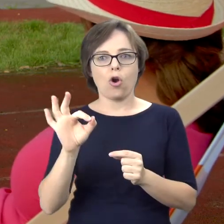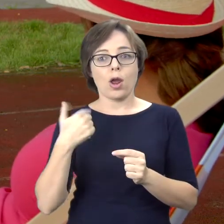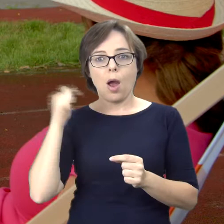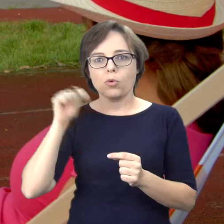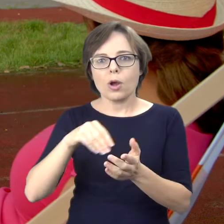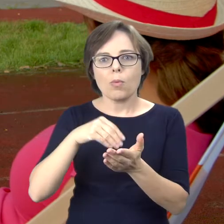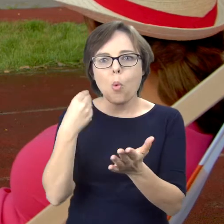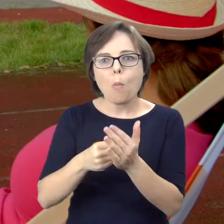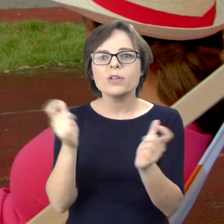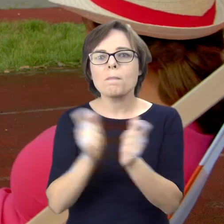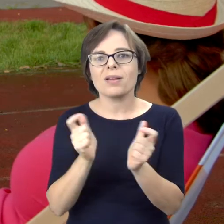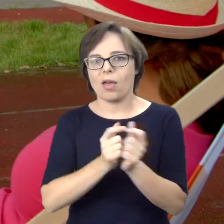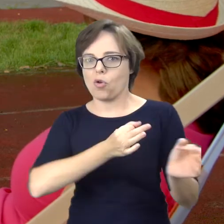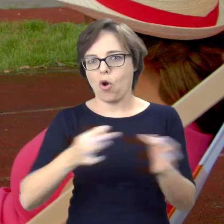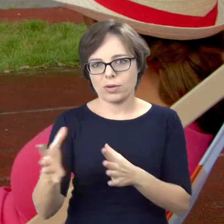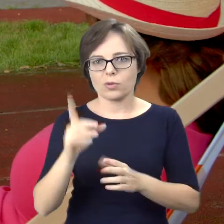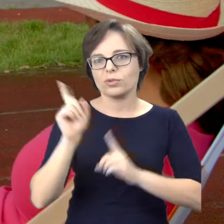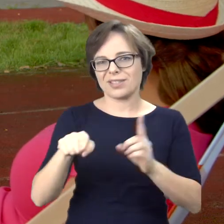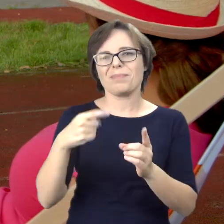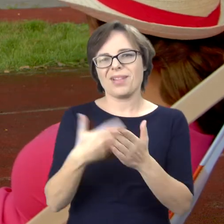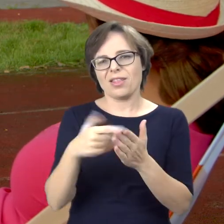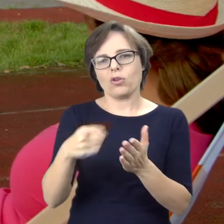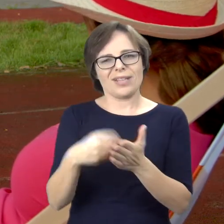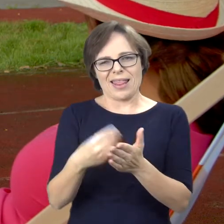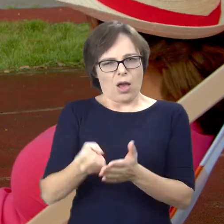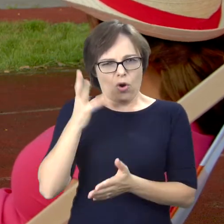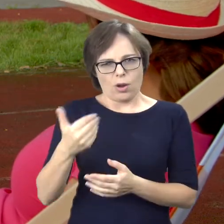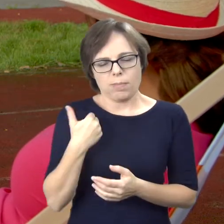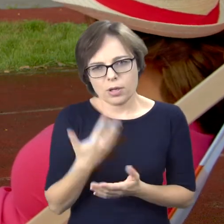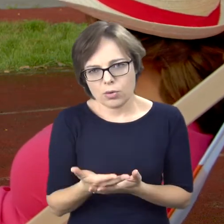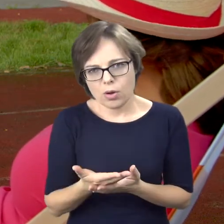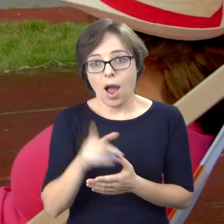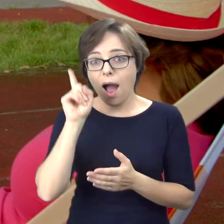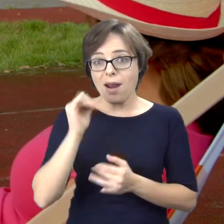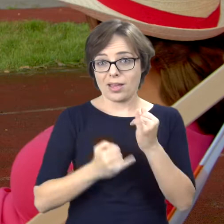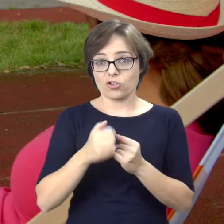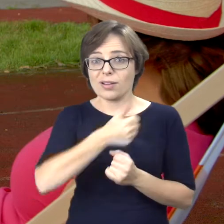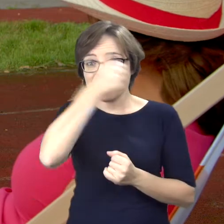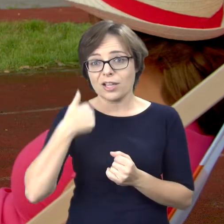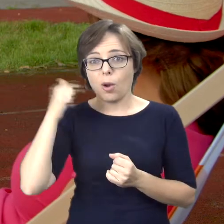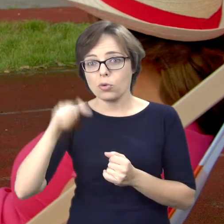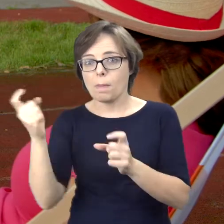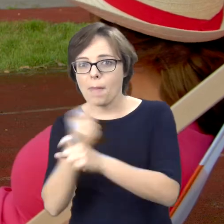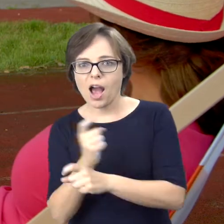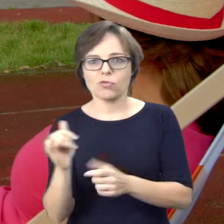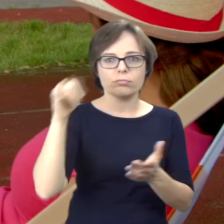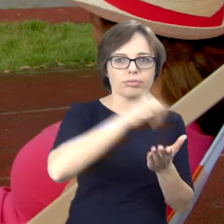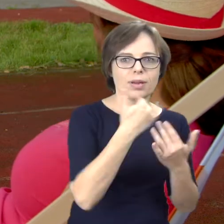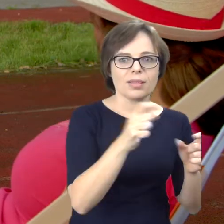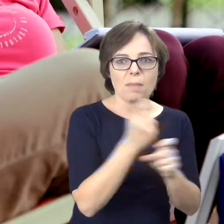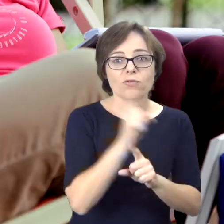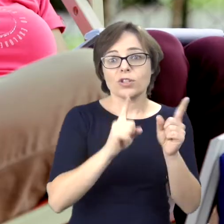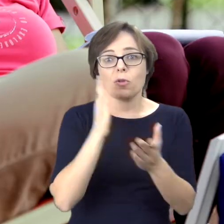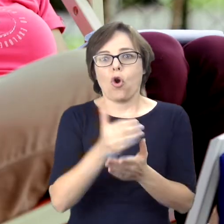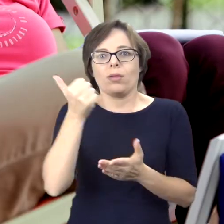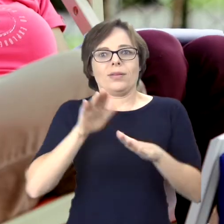musiałem zapłacić, były czasami od czapy i z kosmosu. Natomiast wiesz, jeżeli ja musiałem się przemieścić w ciągu jednego dnia z kraju do kraju i radykalnie czasami jedna linia tylko